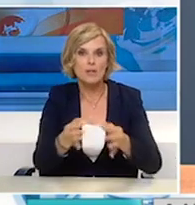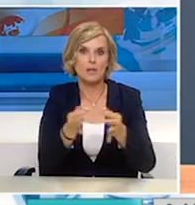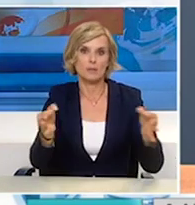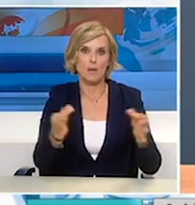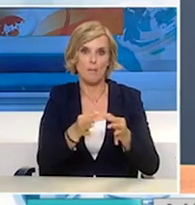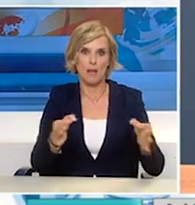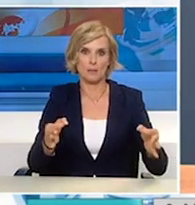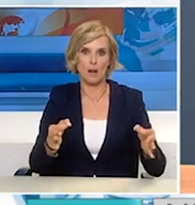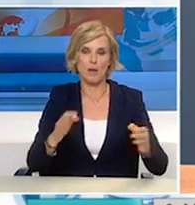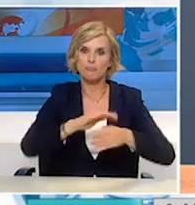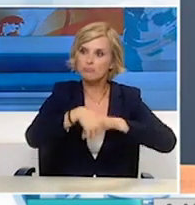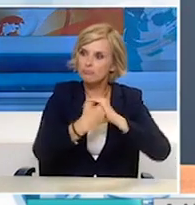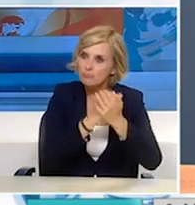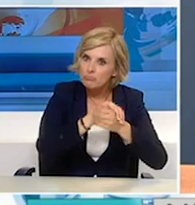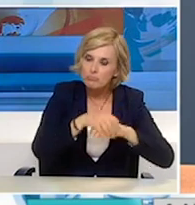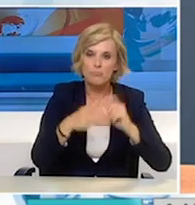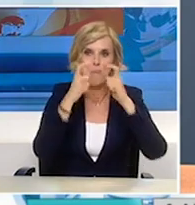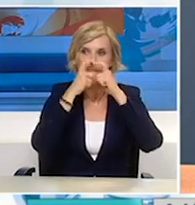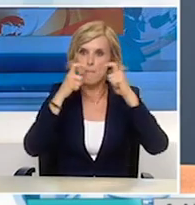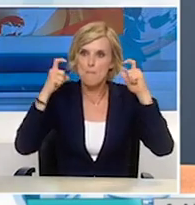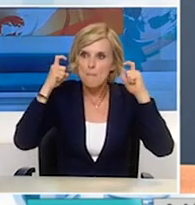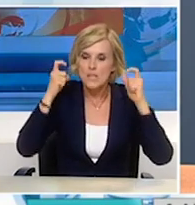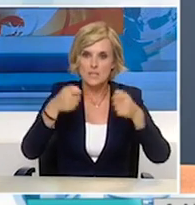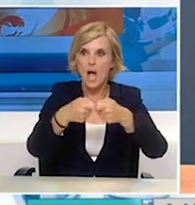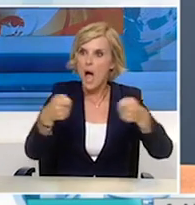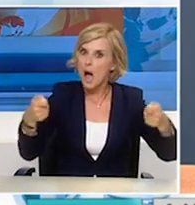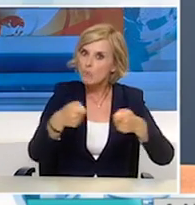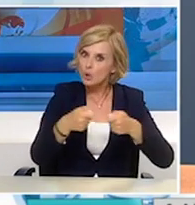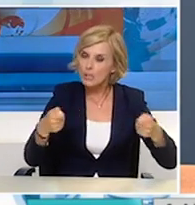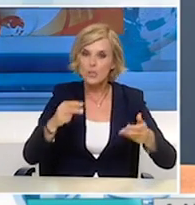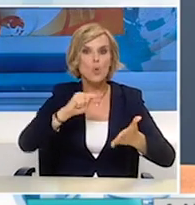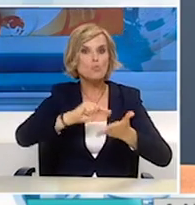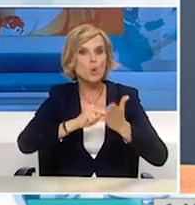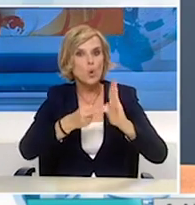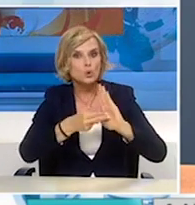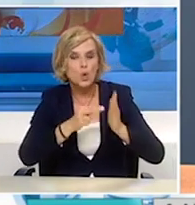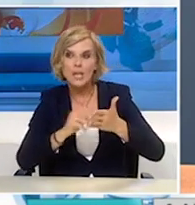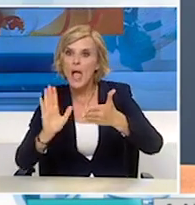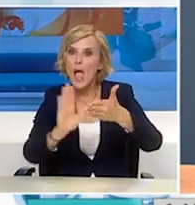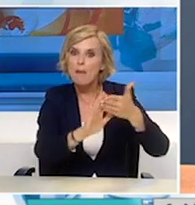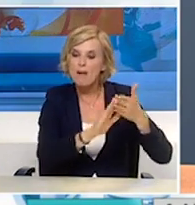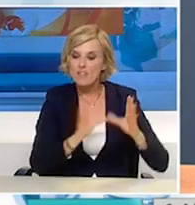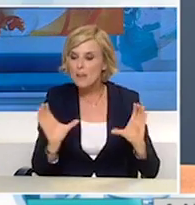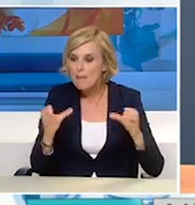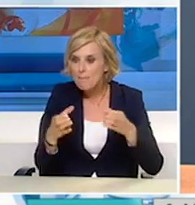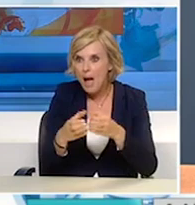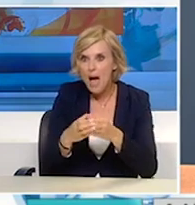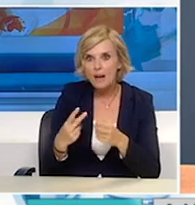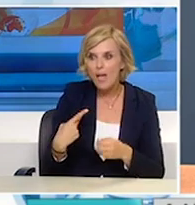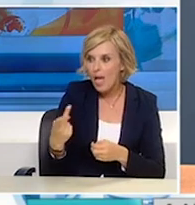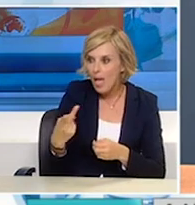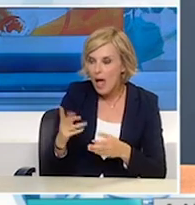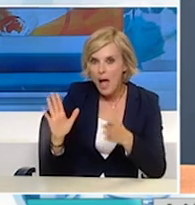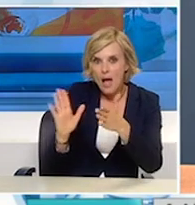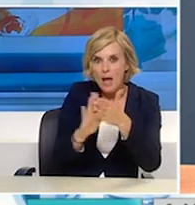όσο μπορεί τις αποστάσεις, σημαίνει ότι ο κόσμος επιλέγει κοινωνικές επαφές στο στενό του κύκλο, σημαίνει ότι ο κόσμος είναι προσεκτικός αν